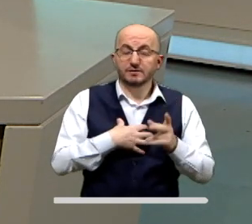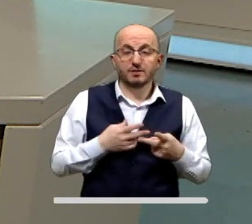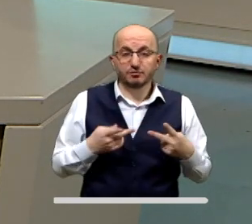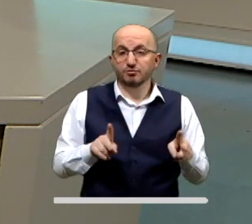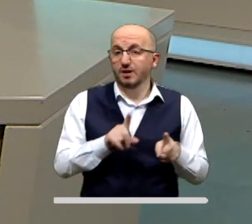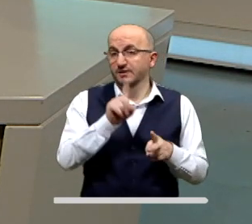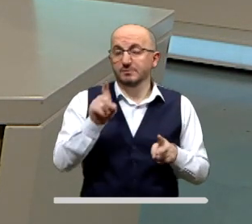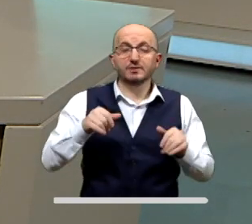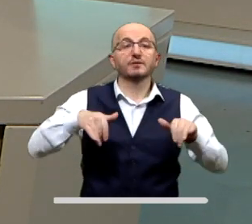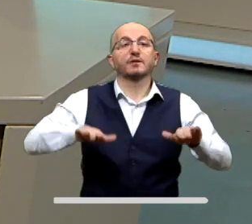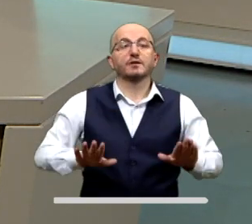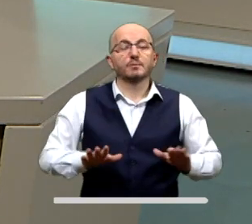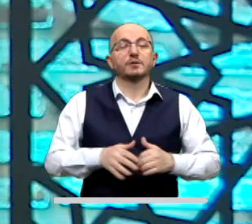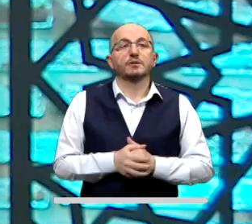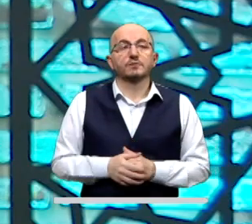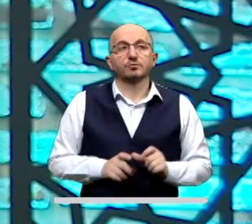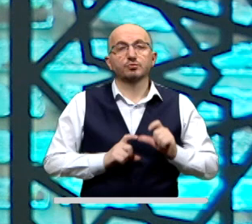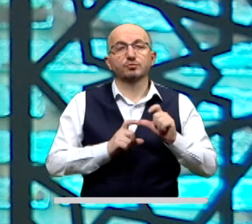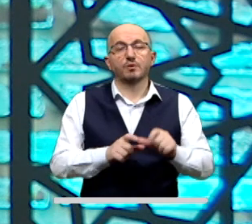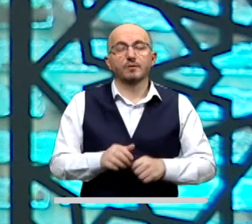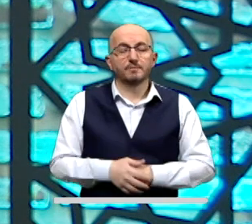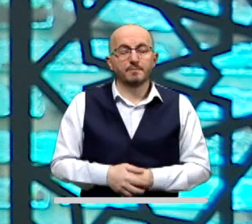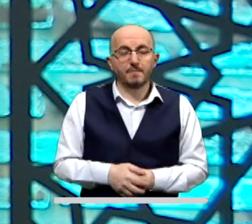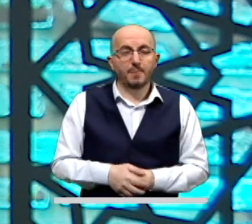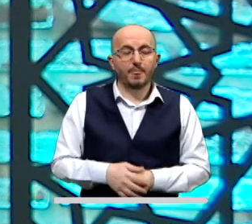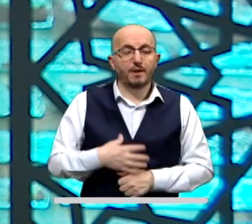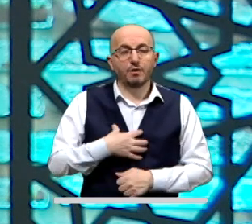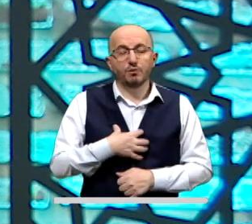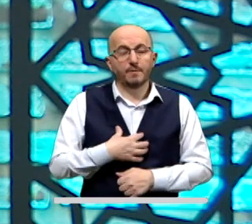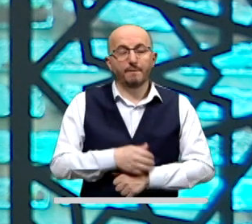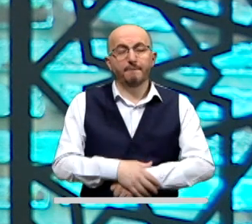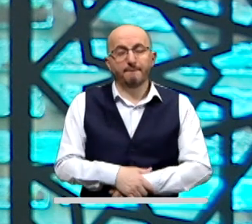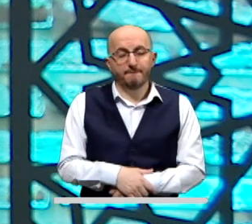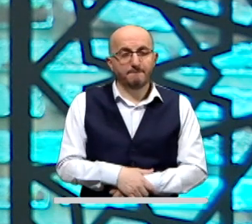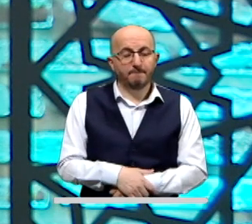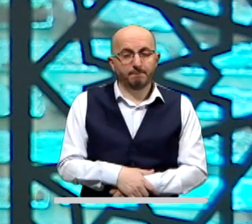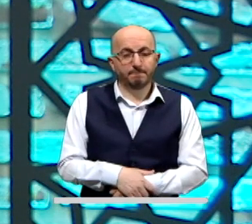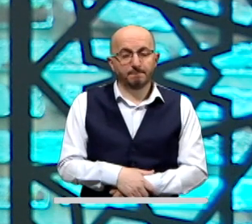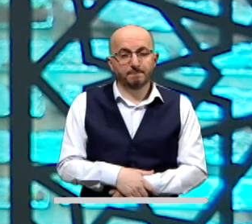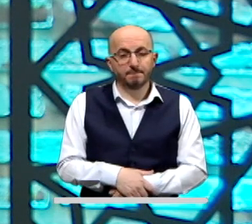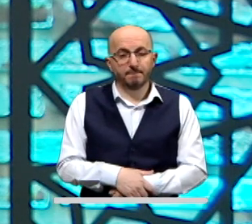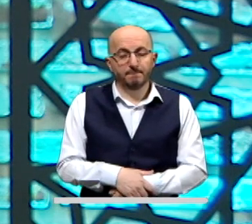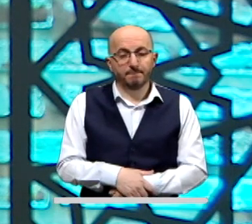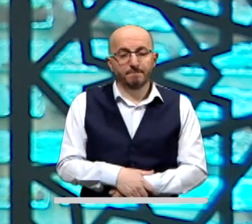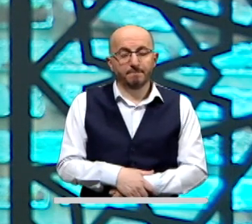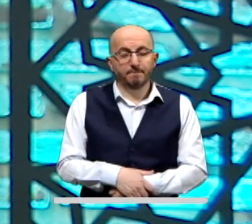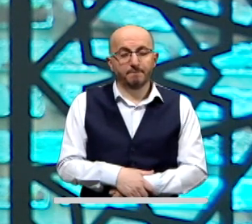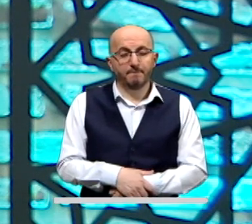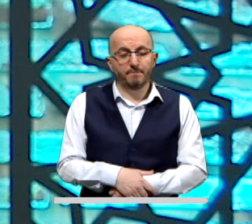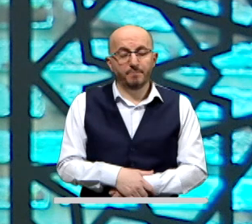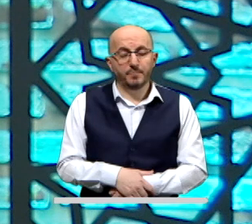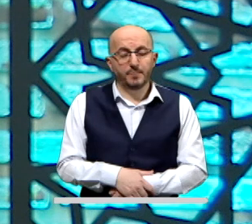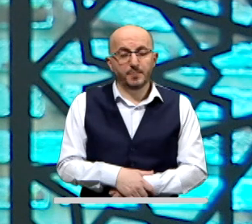caiz mi değil mi Soralım Cuma Bey Konya'ya Selam ediyoruz efendim Hayırlı akşamlarınız olsun Dua bekleriz sizden de